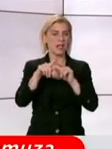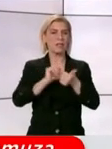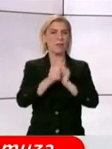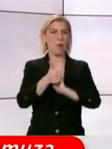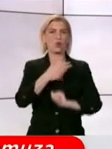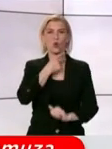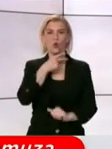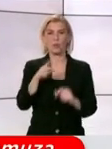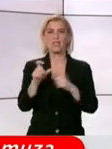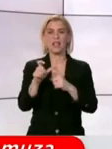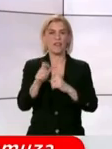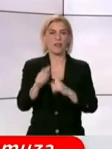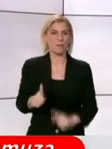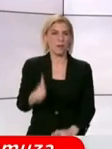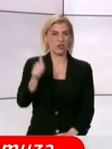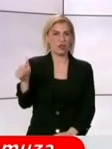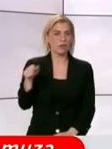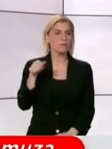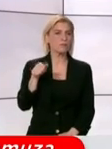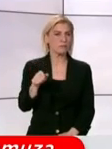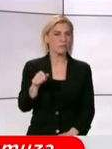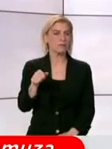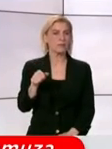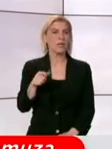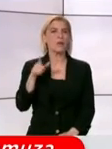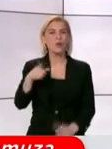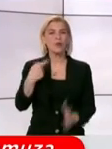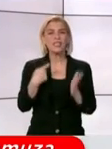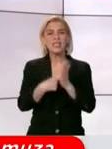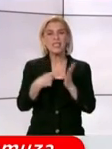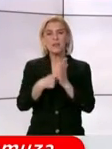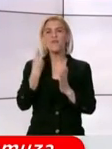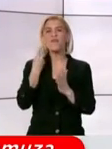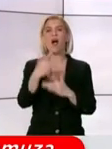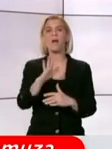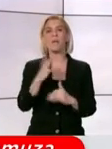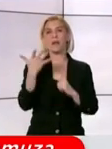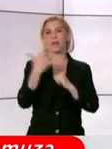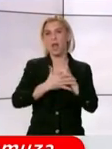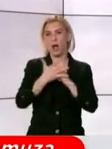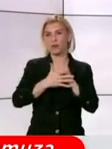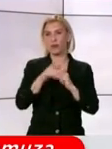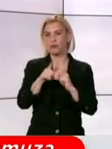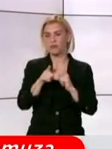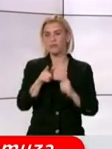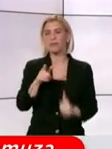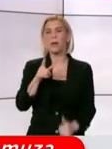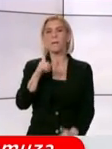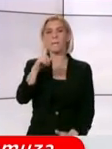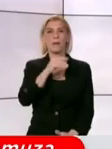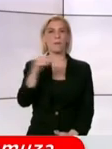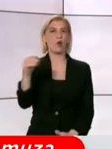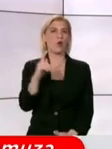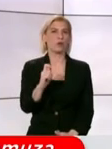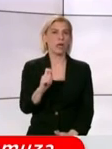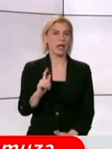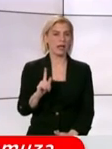200 bin TL. Burada isim vermek istemeyen Trabzonlu bir arkadaşımız 1 milyon TL. Ve